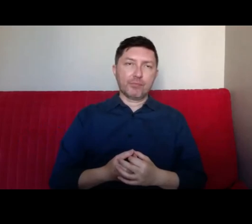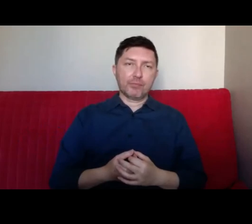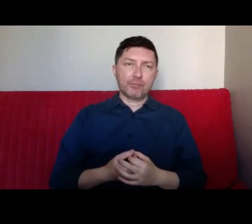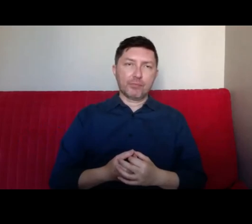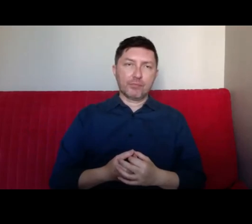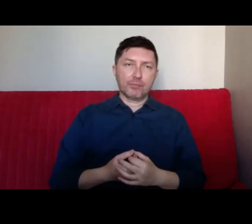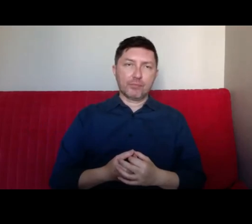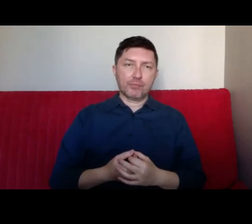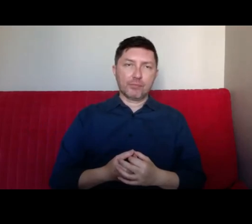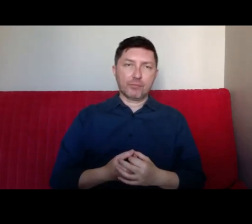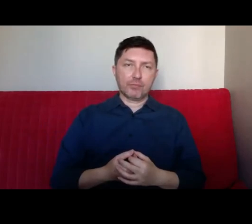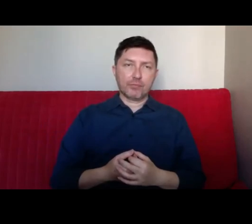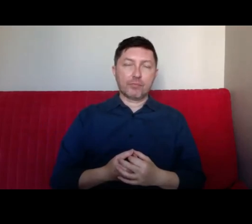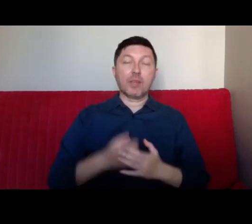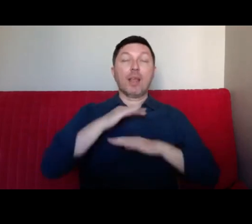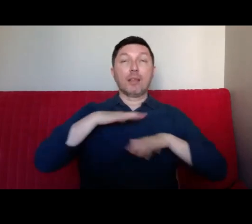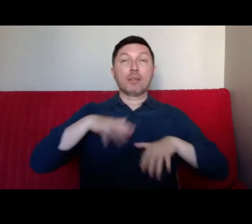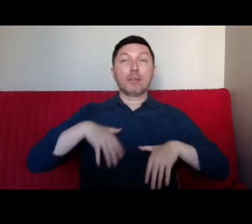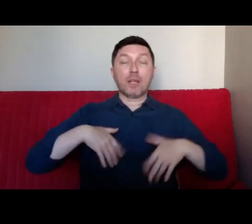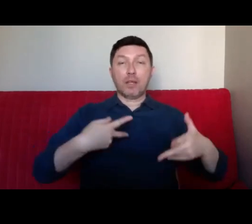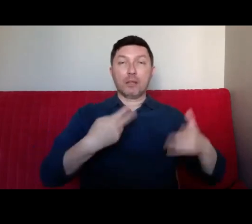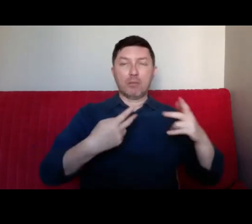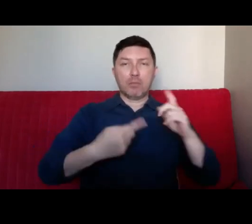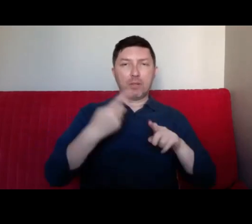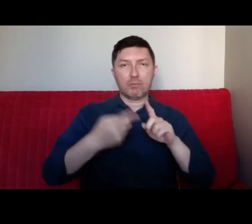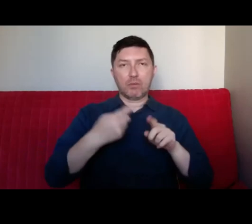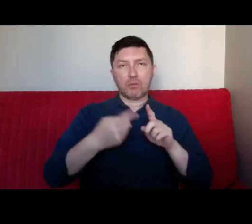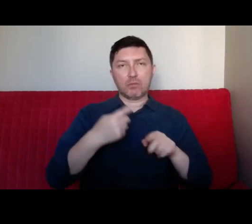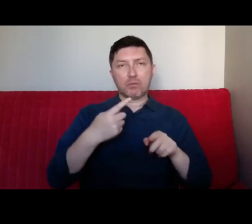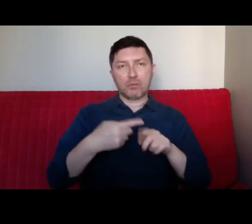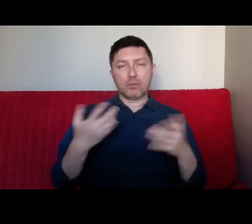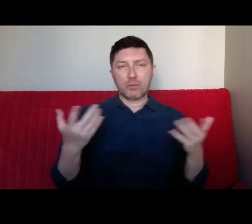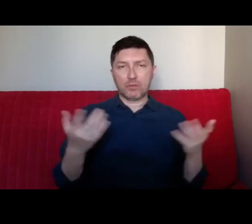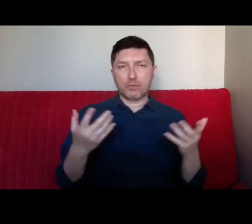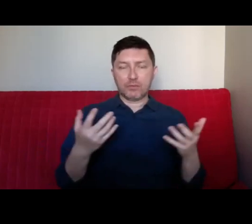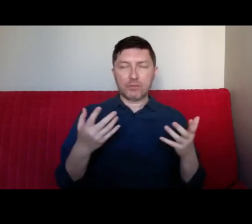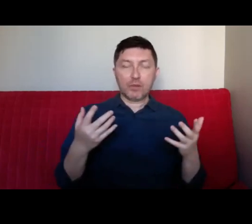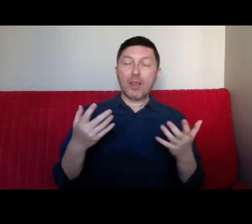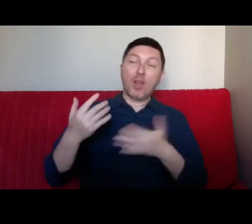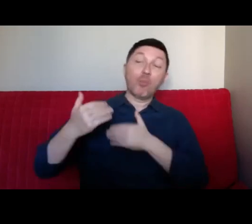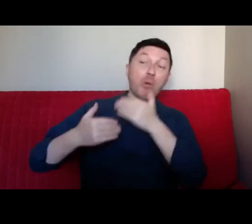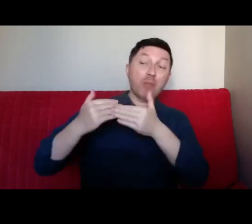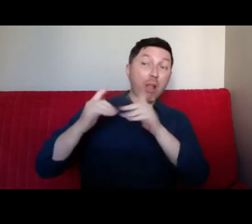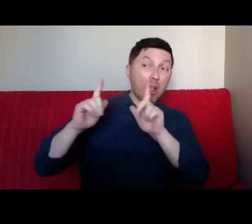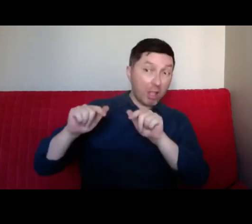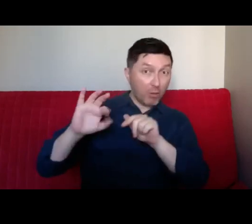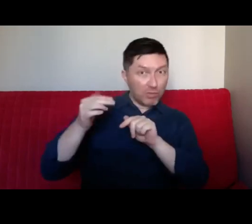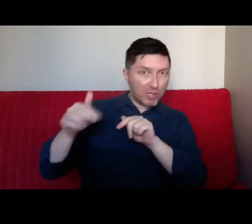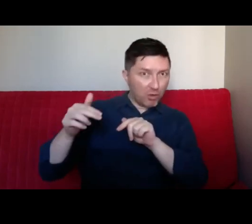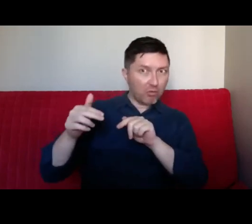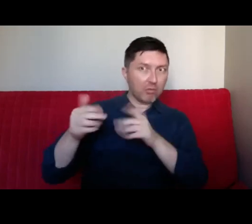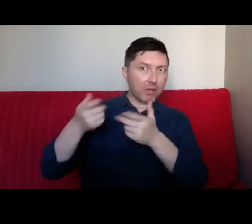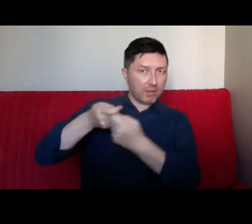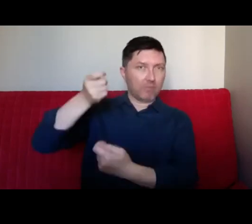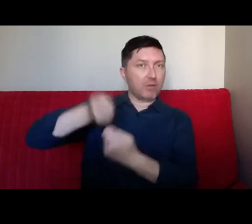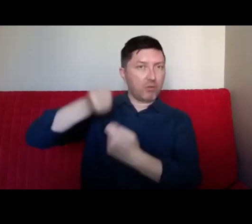Ensuite, la dernière étape est indispensable, évaluation des progrès faits. Tout le projet se cadre dans cette